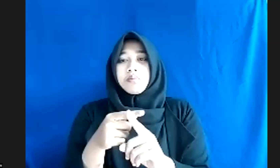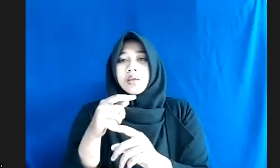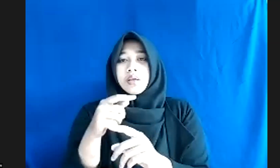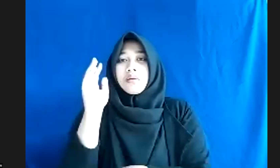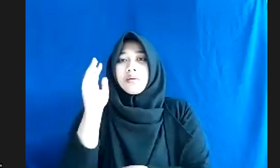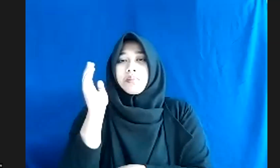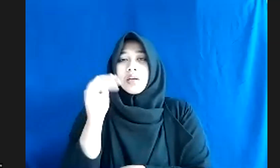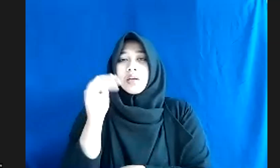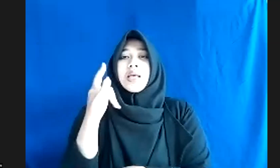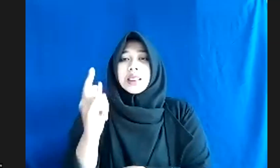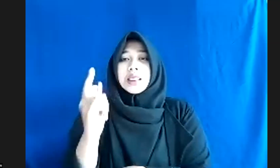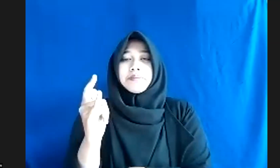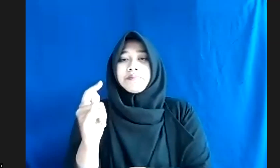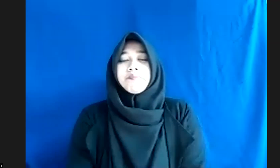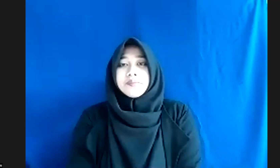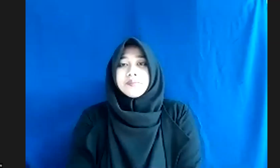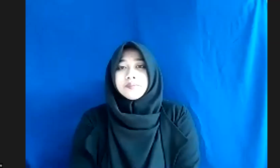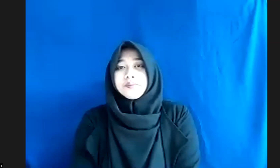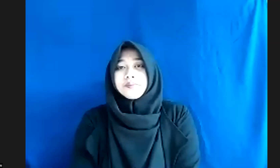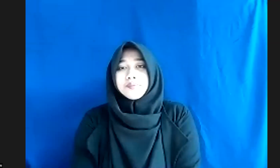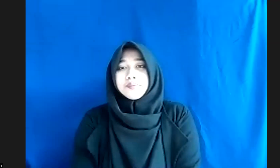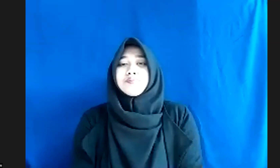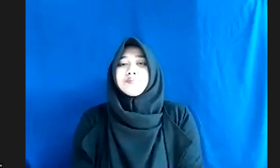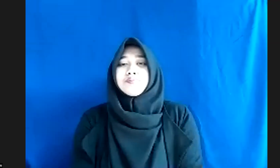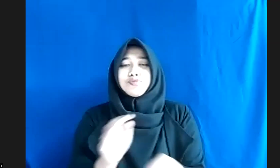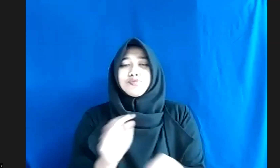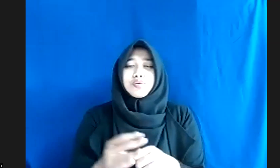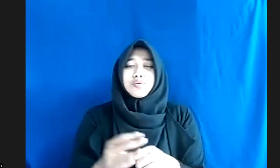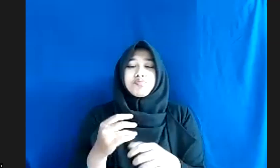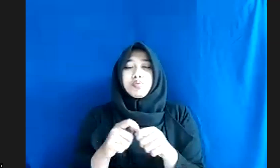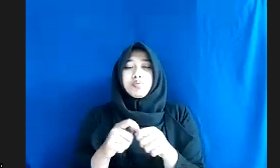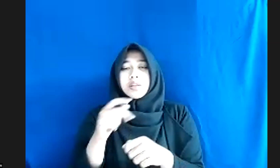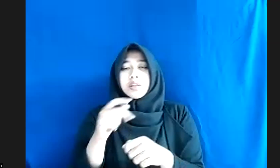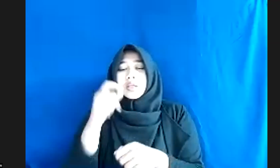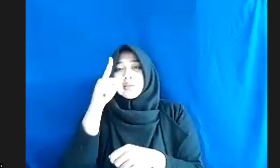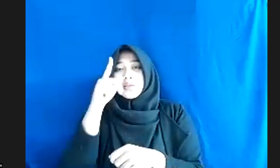menggelitik kita ya, untuk kembali kepada nilai-nilai. Dan Ibu, nah ini Ibu ini,